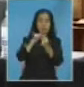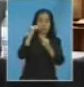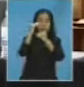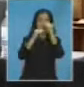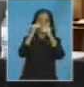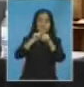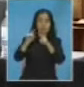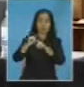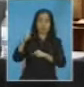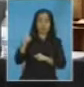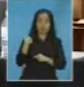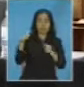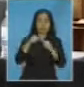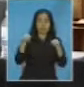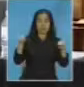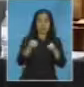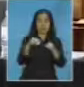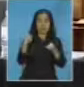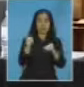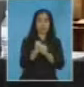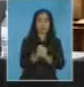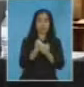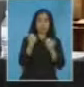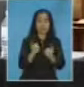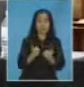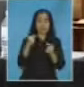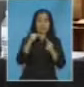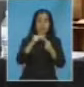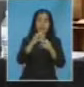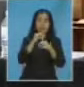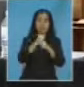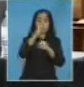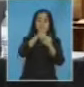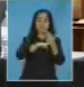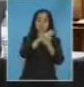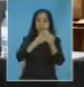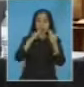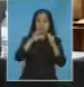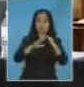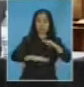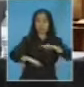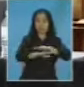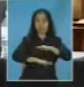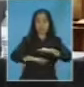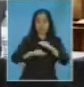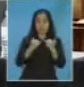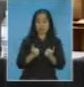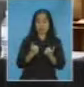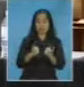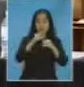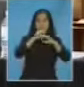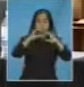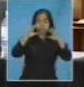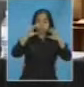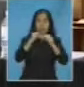นาแห่งสหัสวรรษที่เรียกว่า MDG ซึ่งถือว่าการทำแนวนโยบายพื้นฐานแห่งรัฐในเรื่องนี้เนี่ยจะทำให้รัฐบ